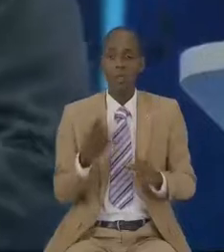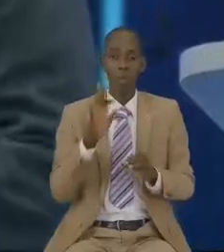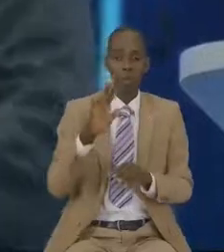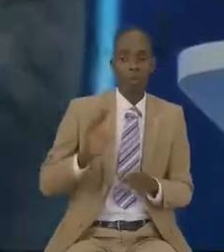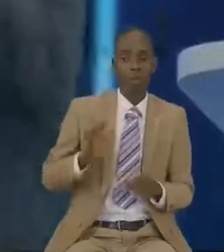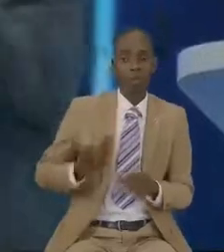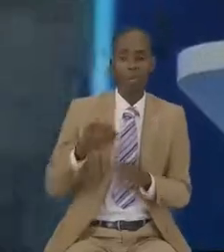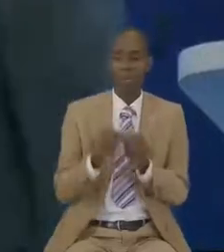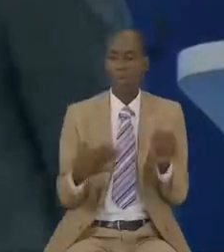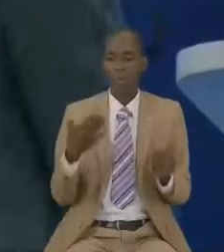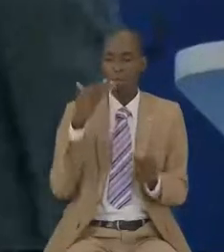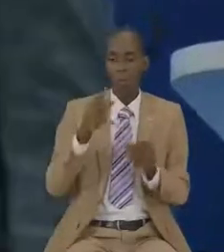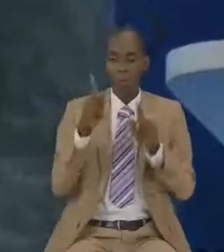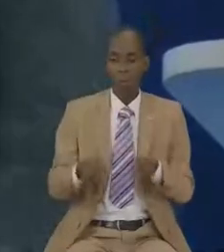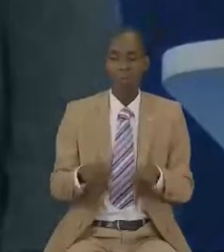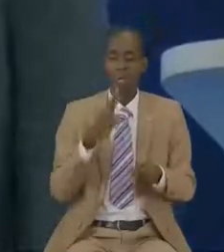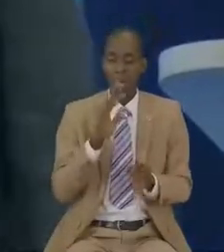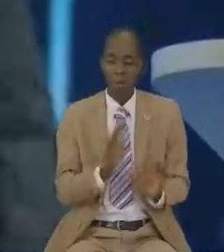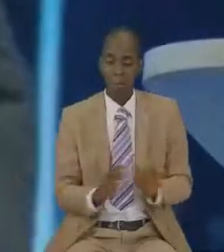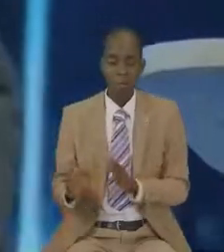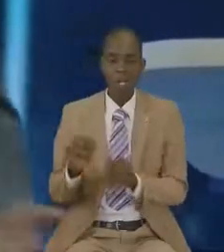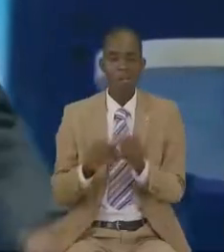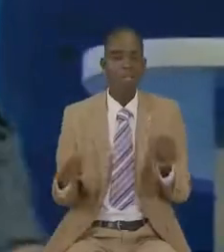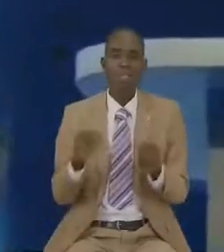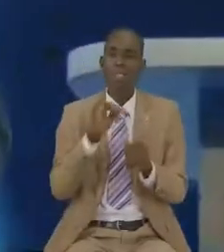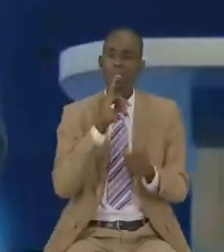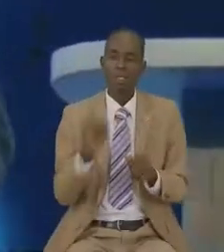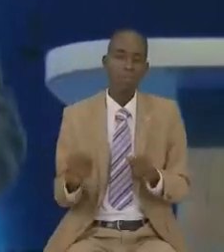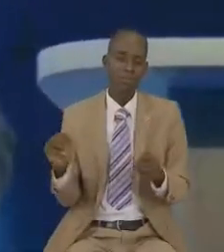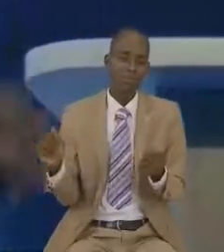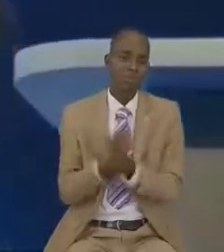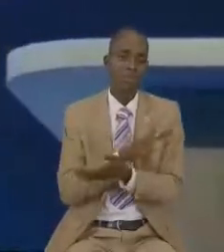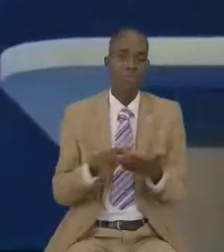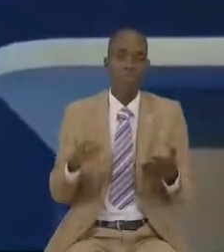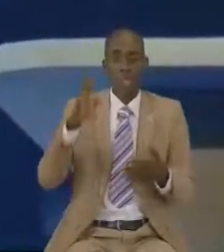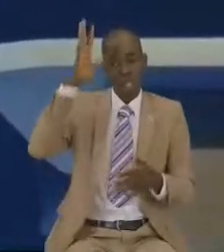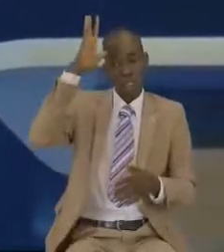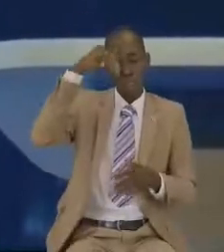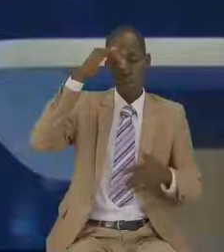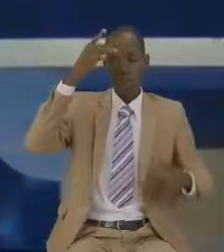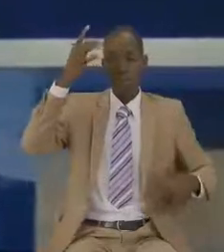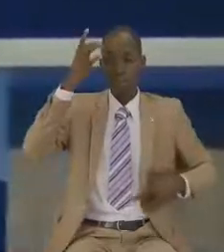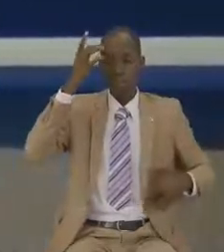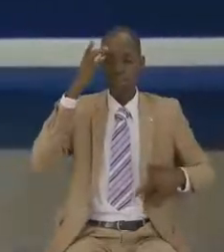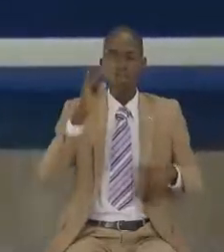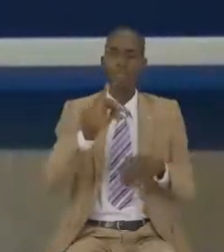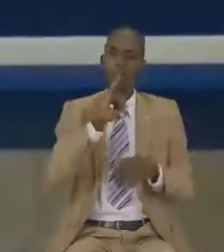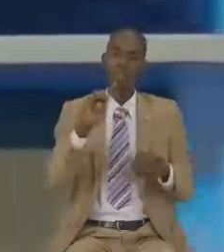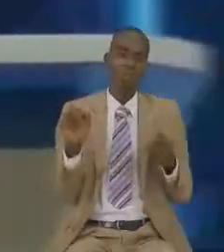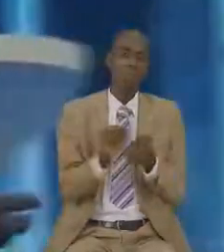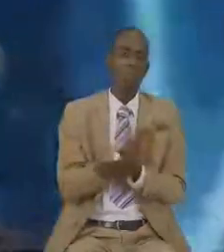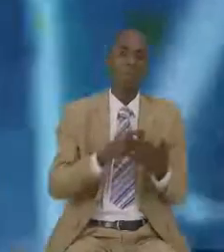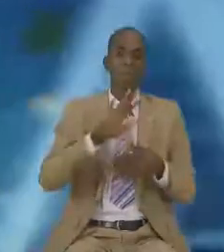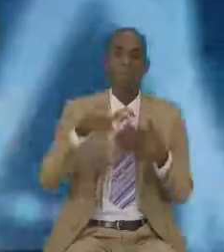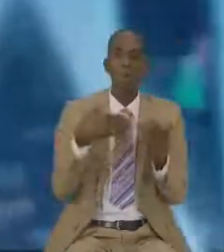déjà préparé, tout sera subjugué. Les maladies incurables subjuguées. Toutes